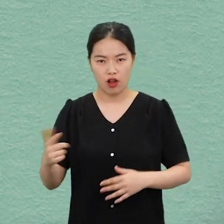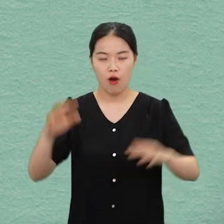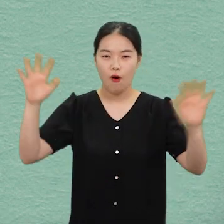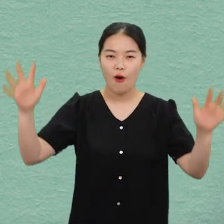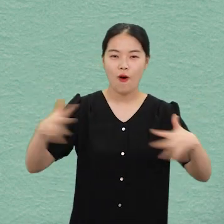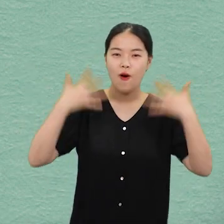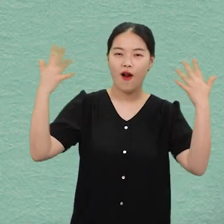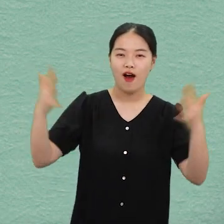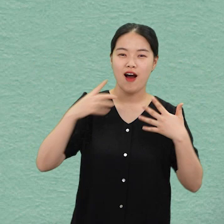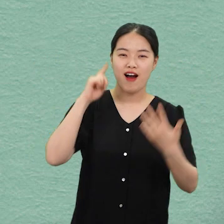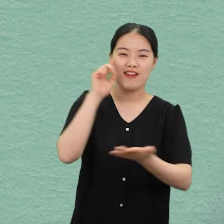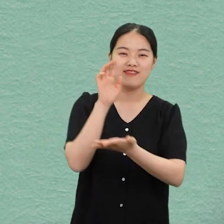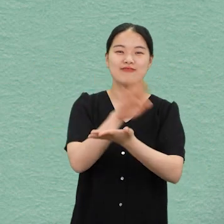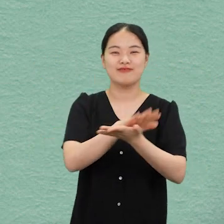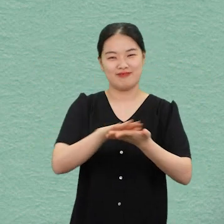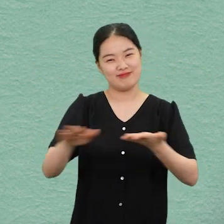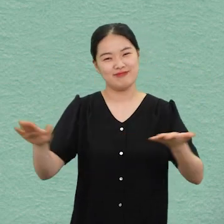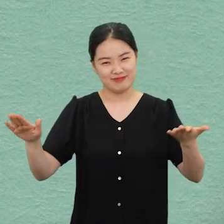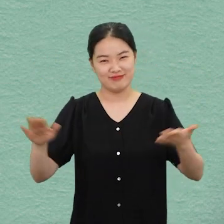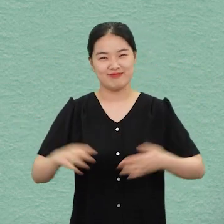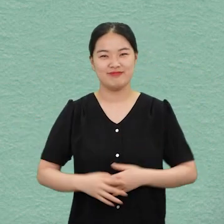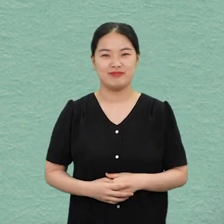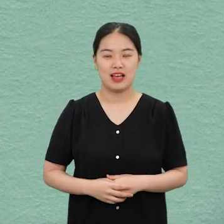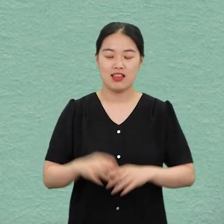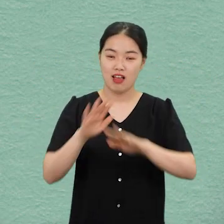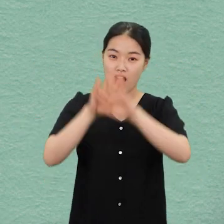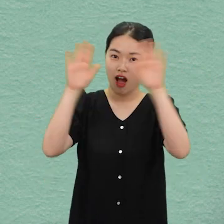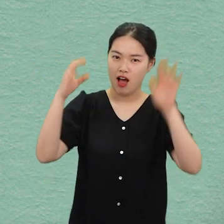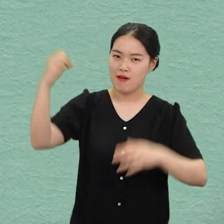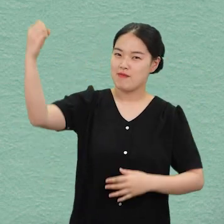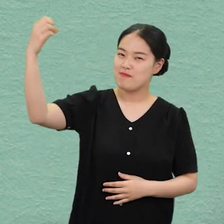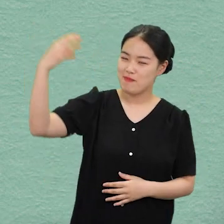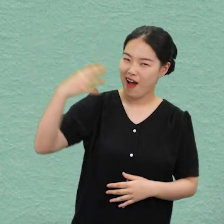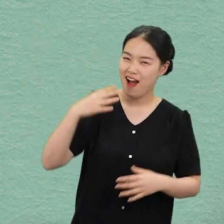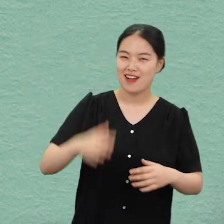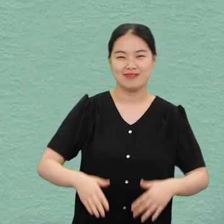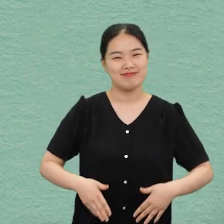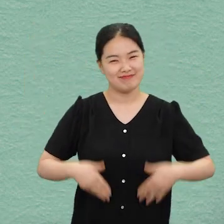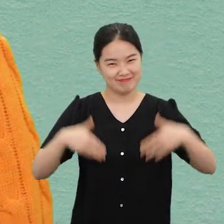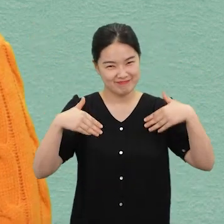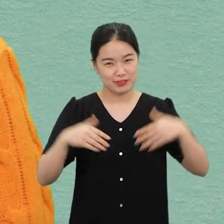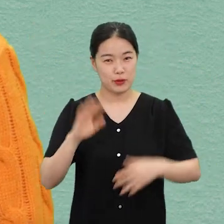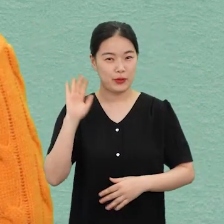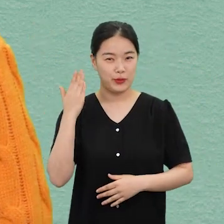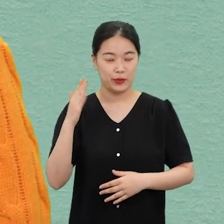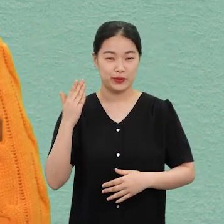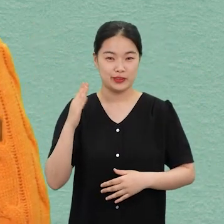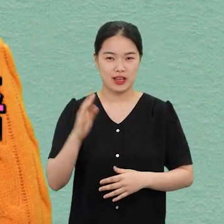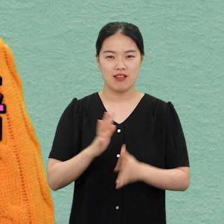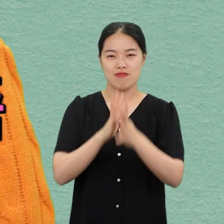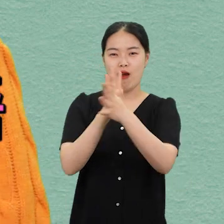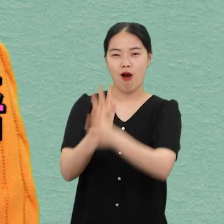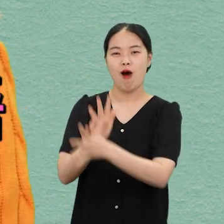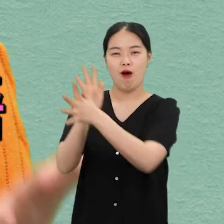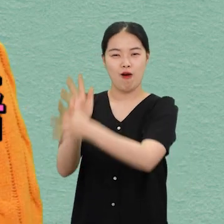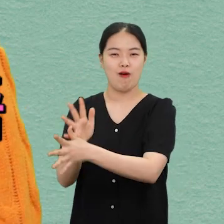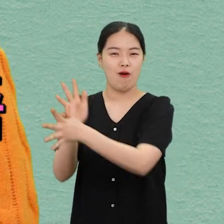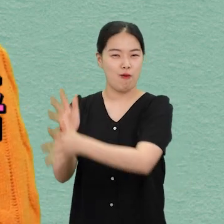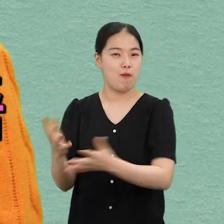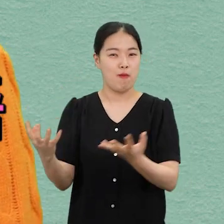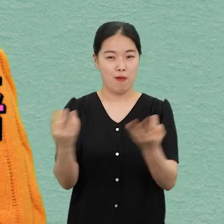살랑이는 시원한 바람이 맞아주고요. 낮이면 따스한 햇살이 반겨설까요? 최근 나들이가